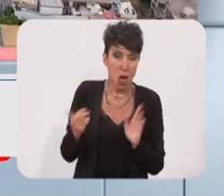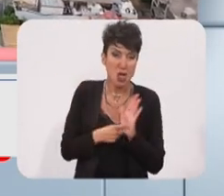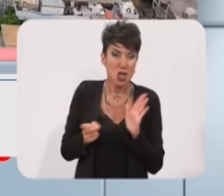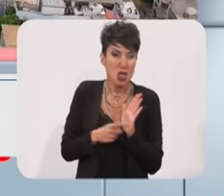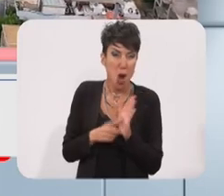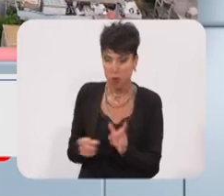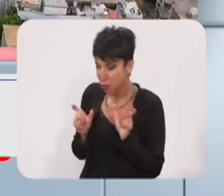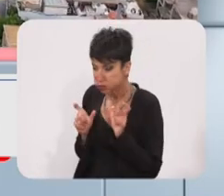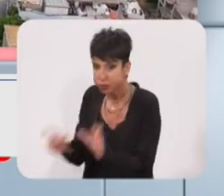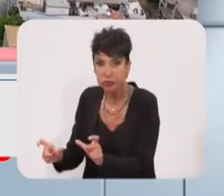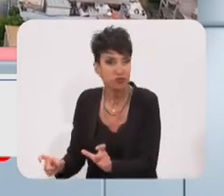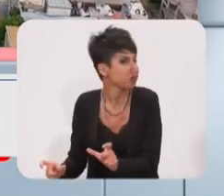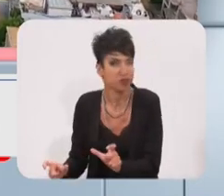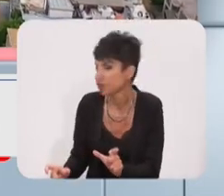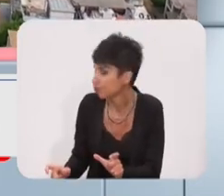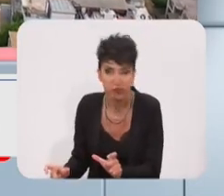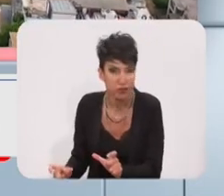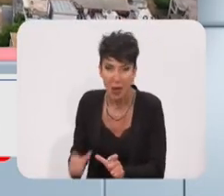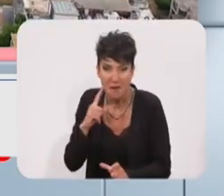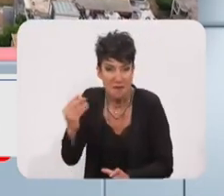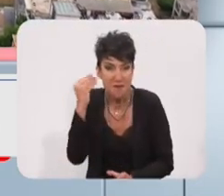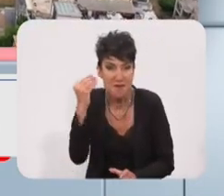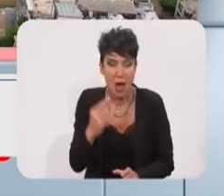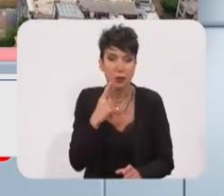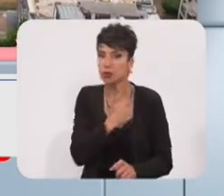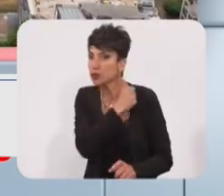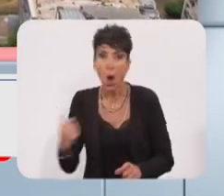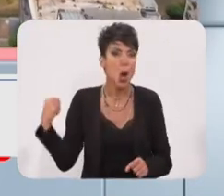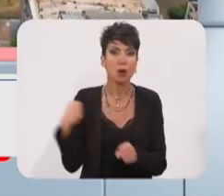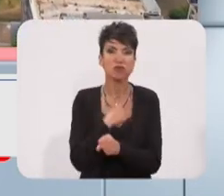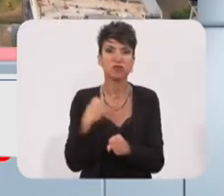πολιτικά, μόνο από το εργατικό λαϊκό κίνημα μπορεί να αντιμετωπιστεί το φασιστικό ρεύμα.